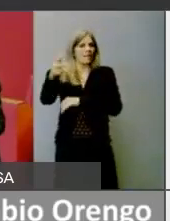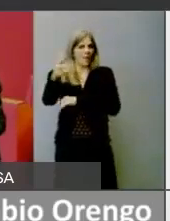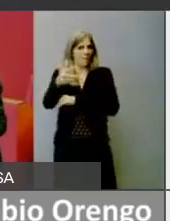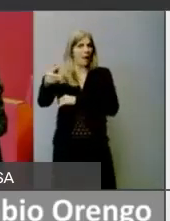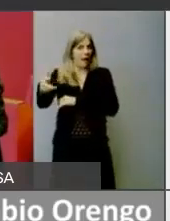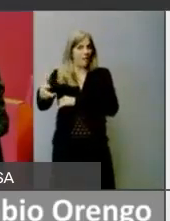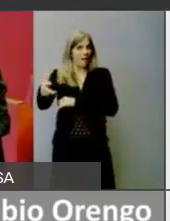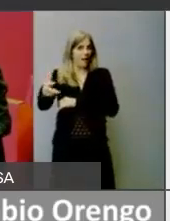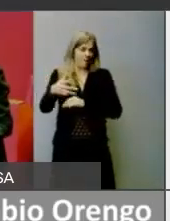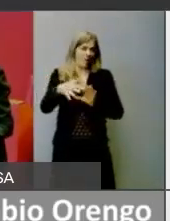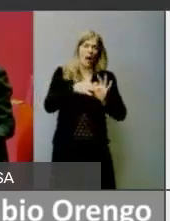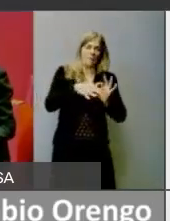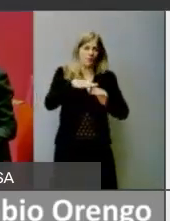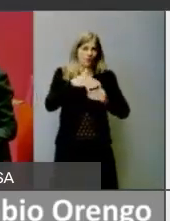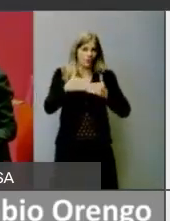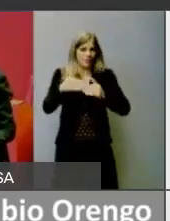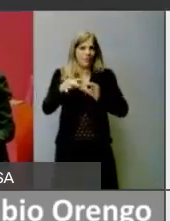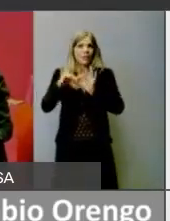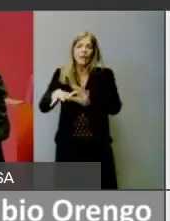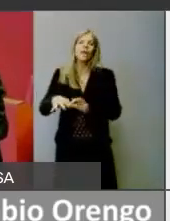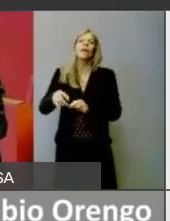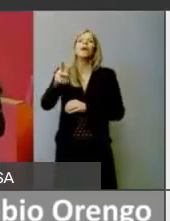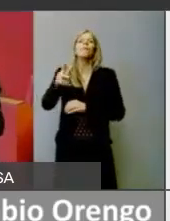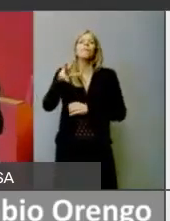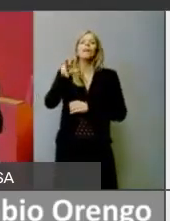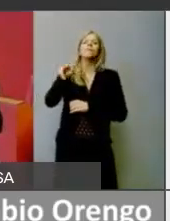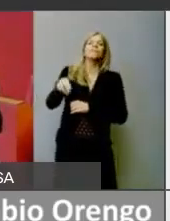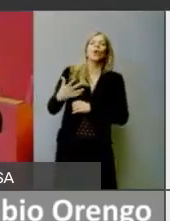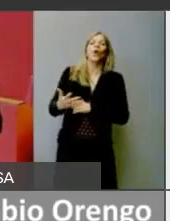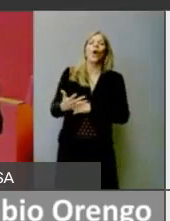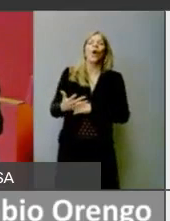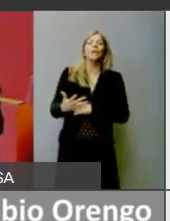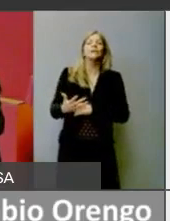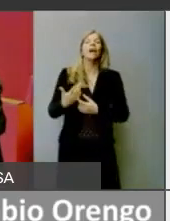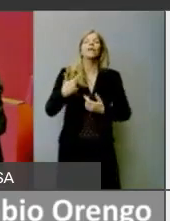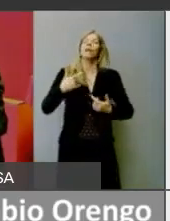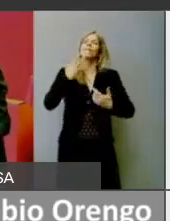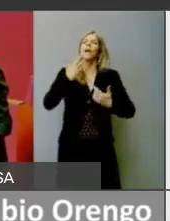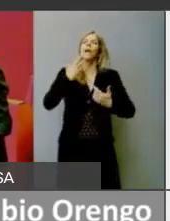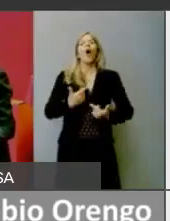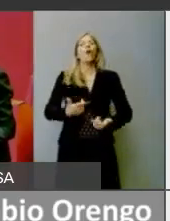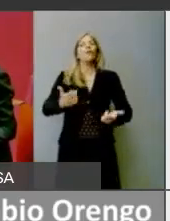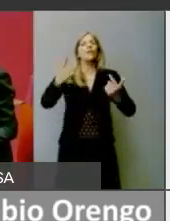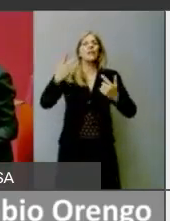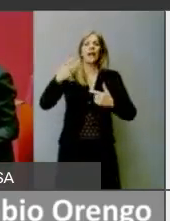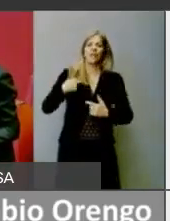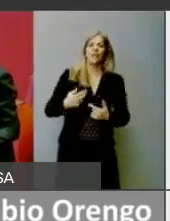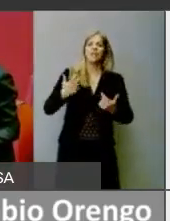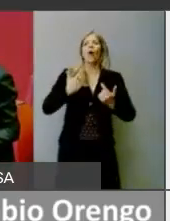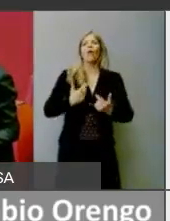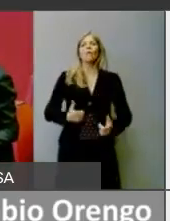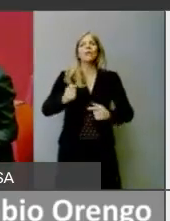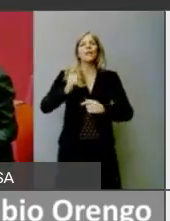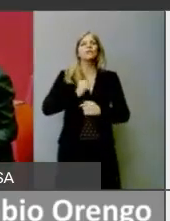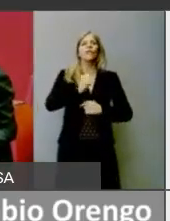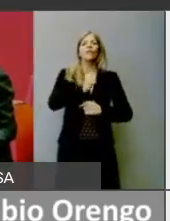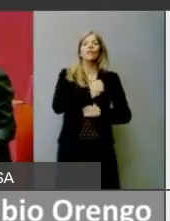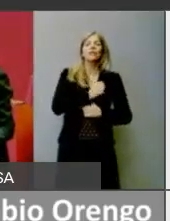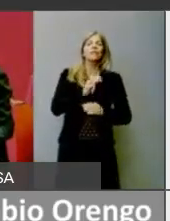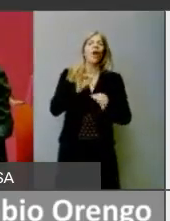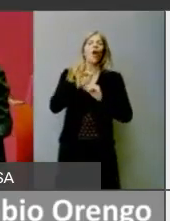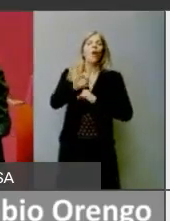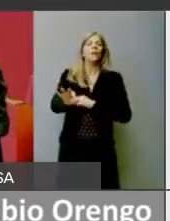suoi amici, di offrire la sua vita, le sue sofferenze per la guarigione del Papa, che già in allora, maggio